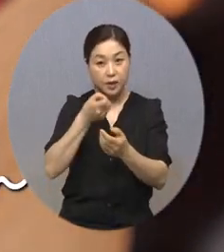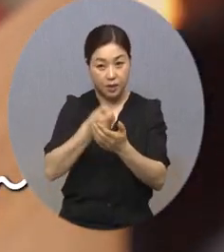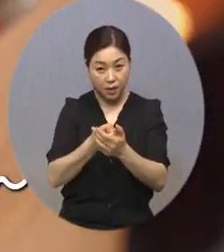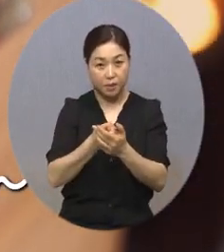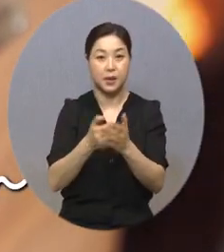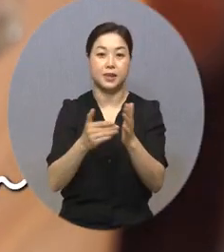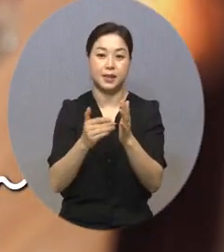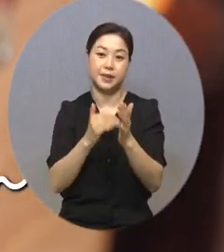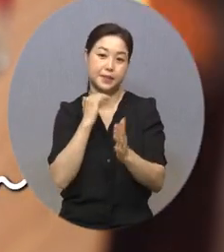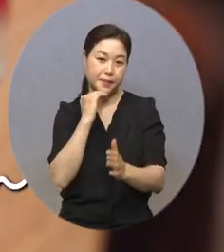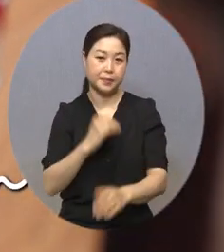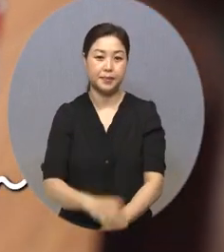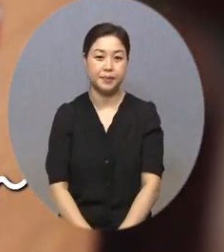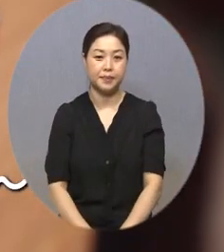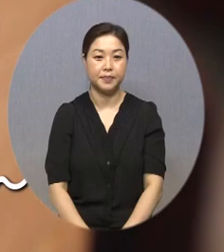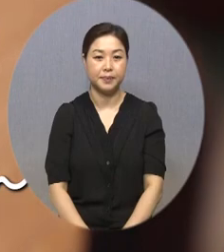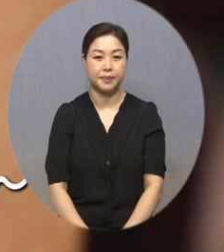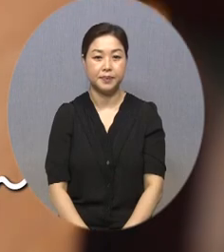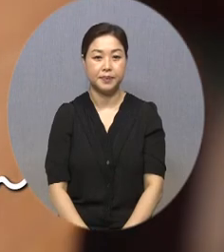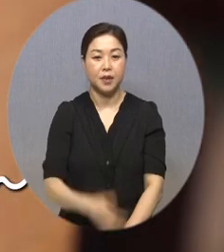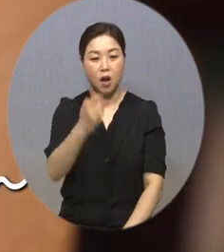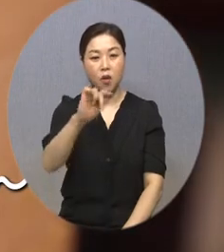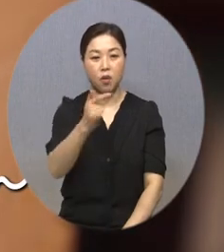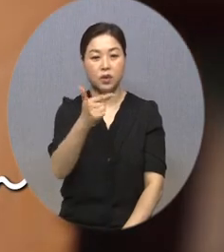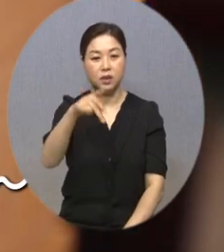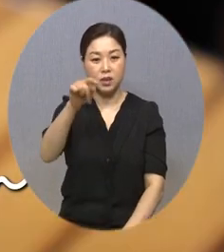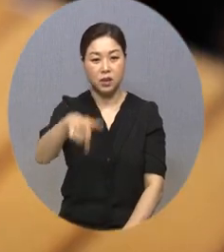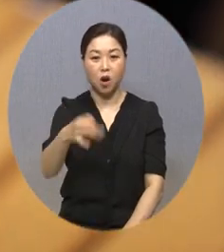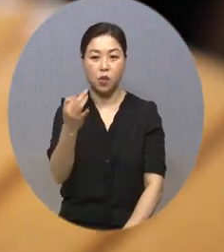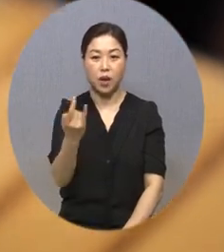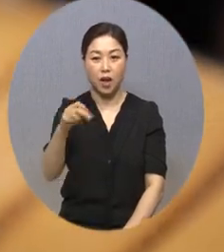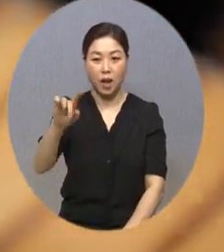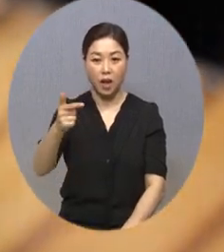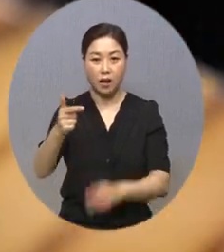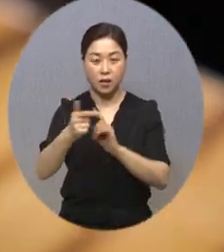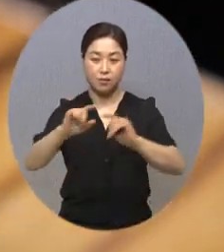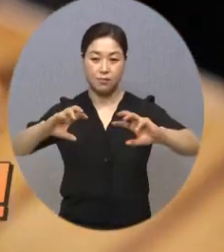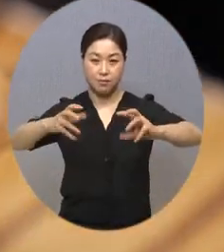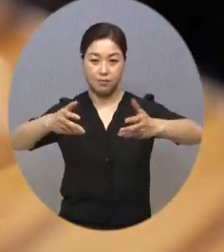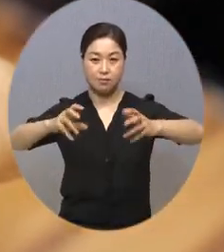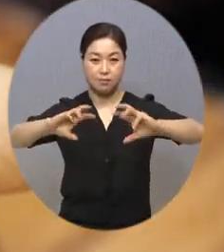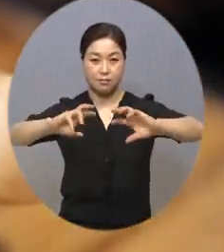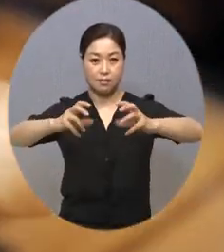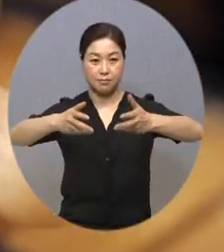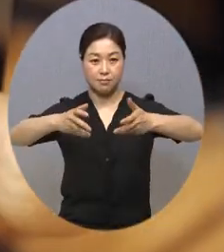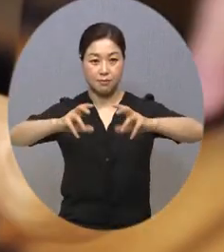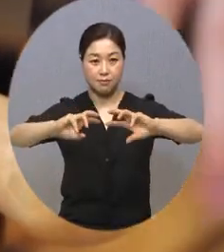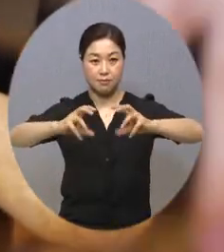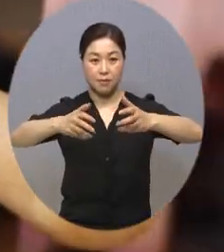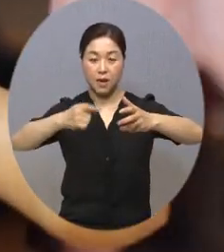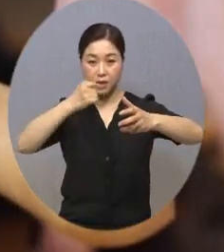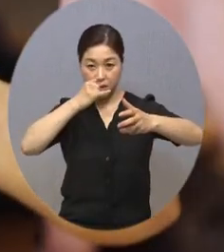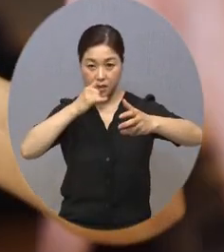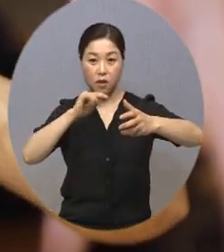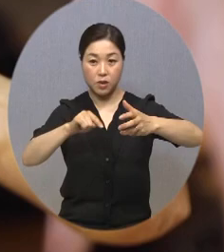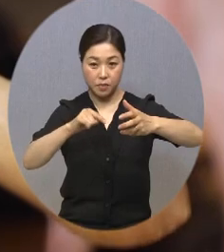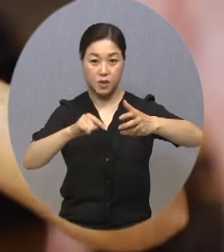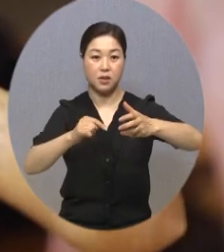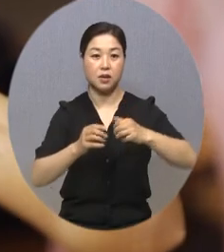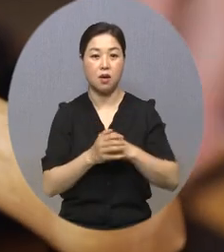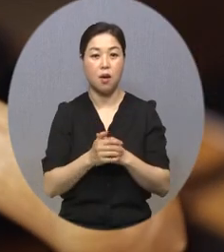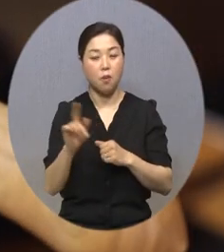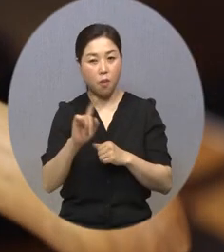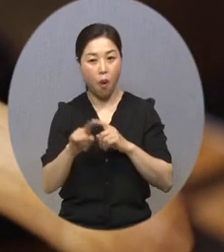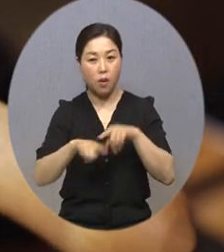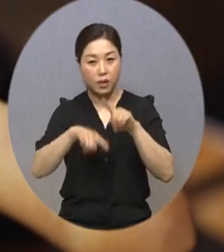보시는 대로 느끼고 있을 때 커피가 주로 로스팅 되는 장점이 있습니다 꾹 모닥불에